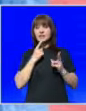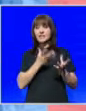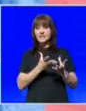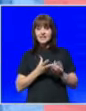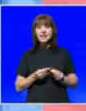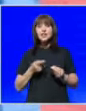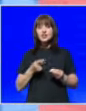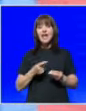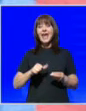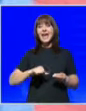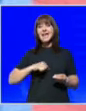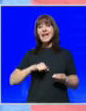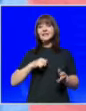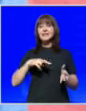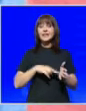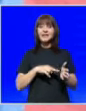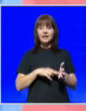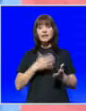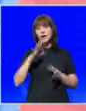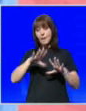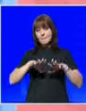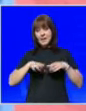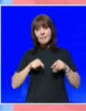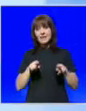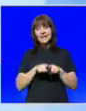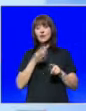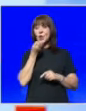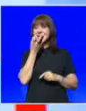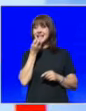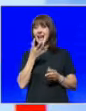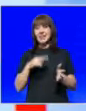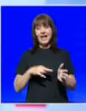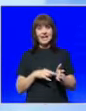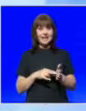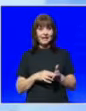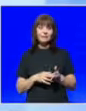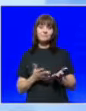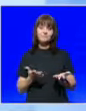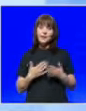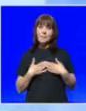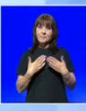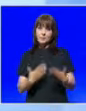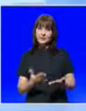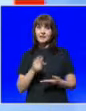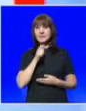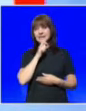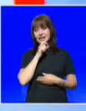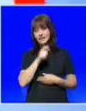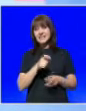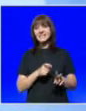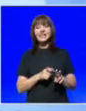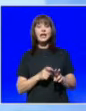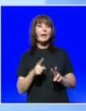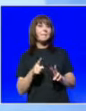и устойчива точно преди една година от Европейският парламент. Добре, ми така да завършим. Много ви благодаря за това интервю. Цветелина